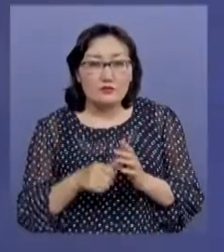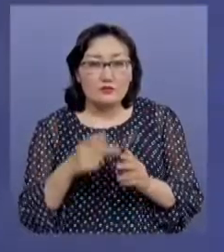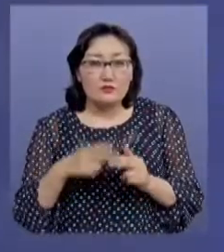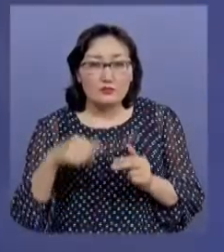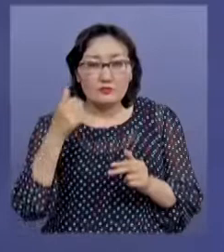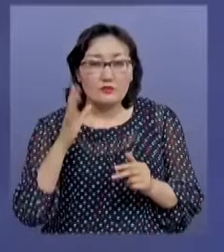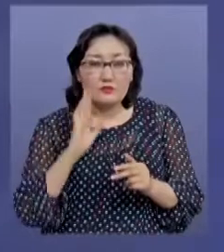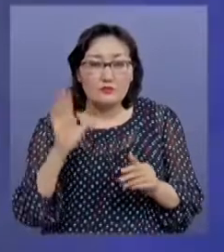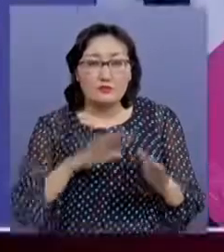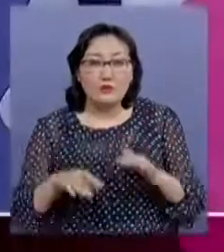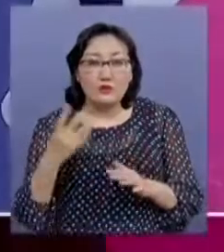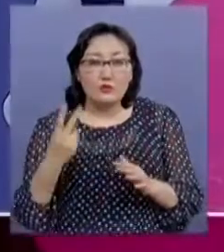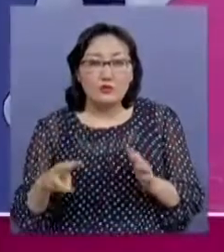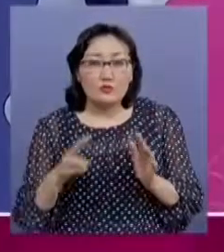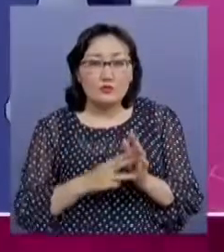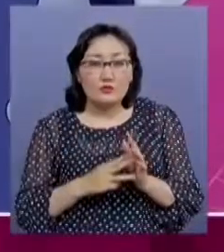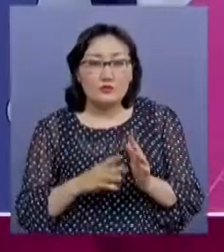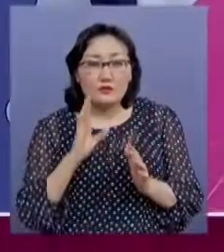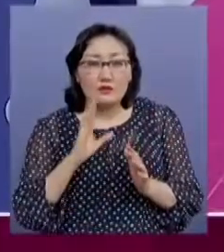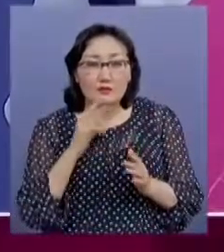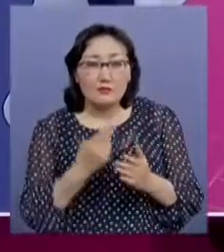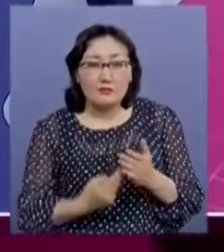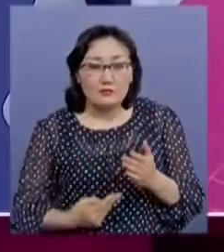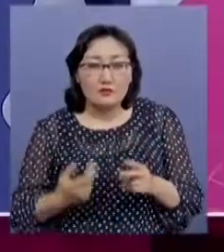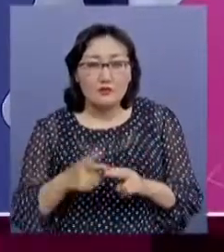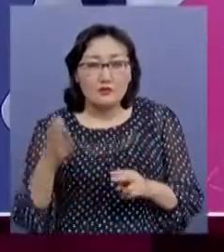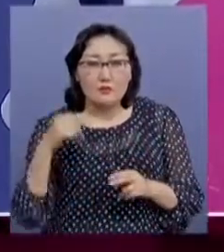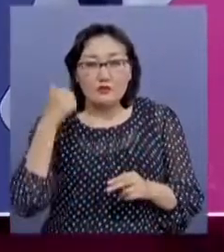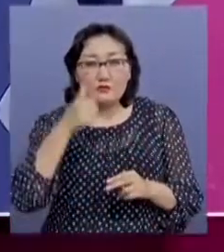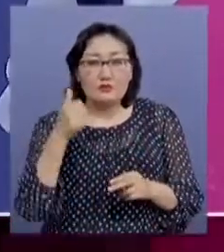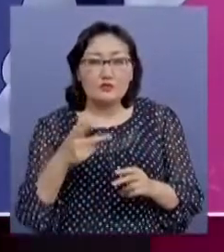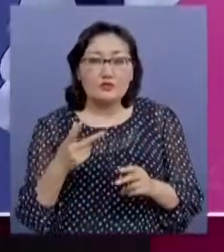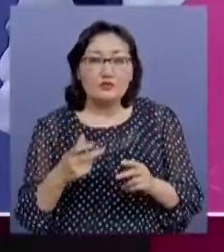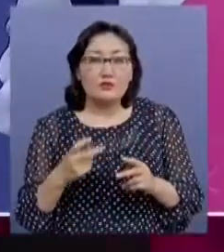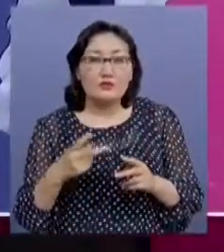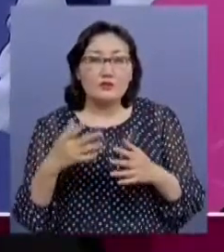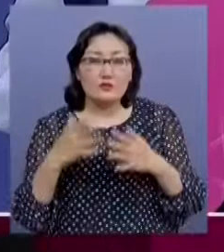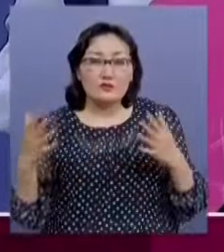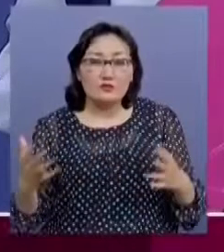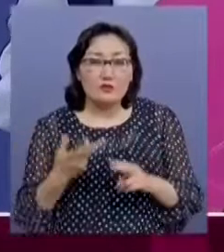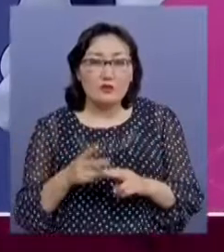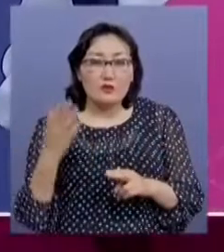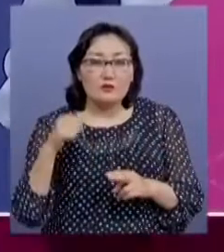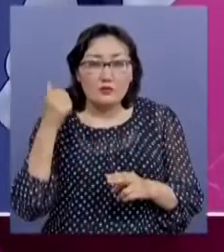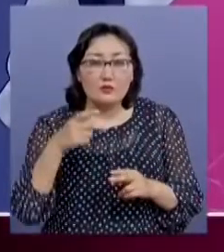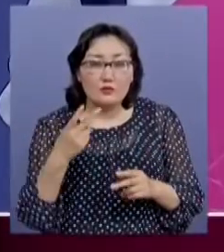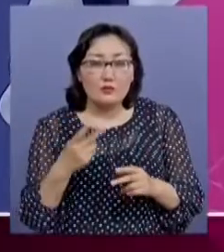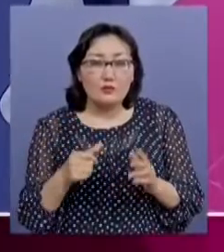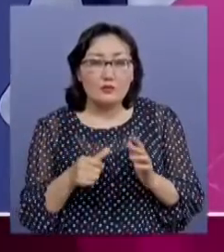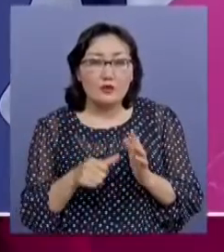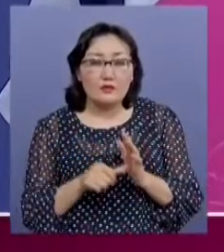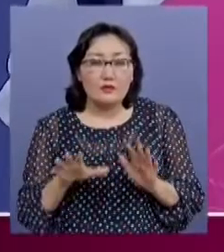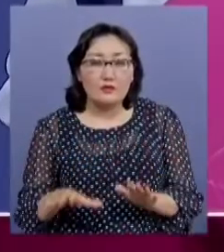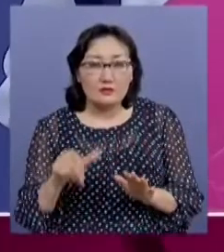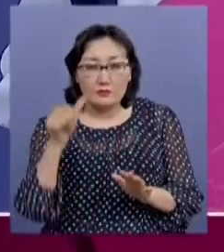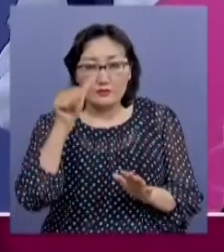су қоймаларында 98 адам тілсіз жаудың құрбаны болған. Бұл өткен жылмен салыстырғанда 2 есе көп. Мәселен, былтырғы жарты жылда 15 бала